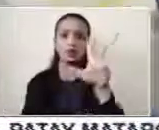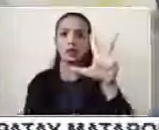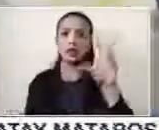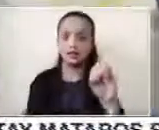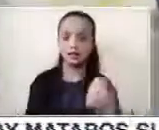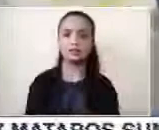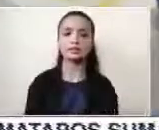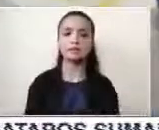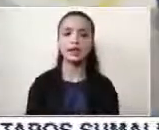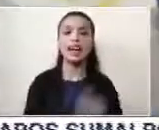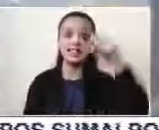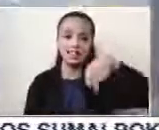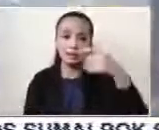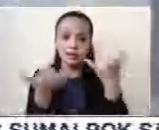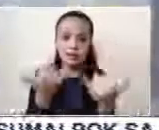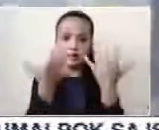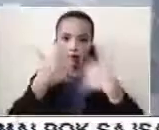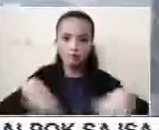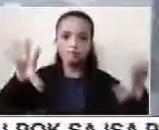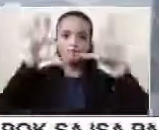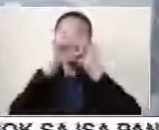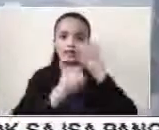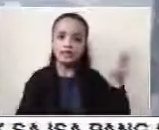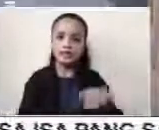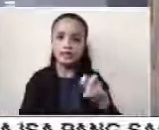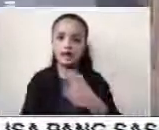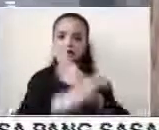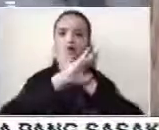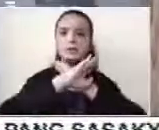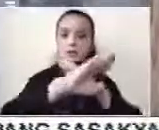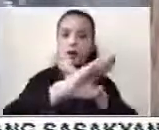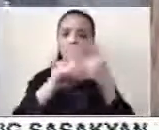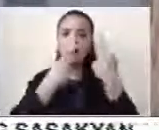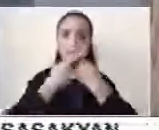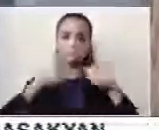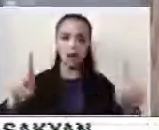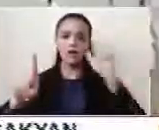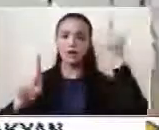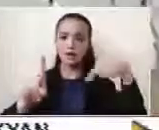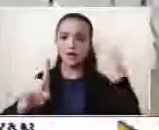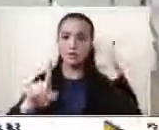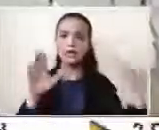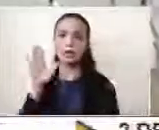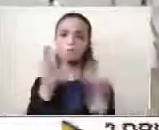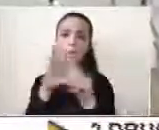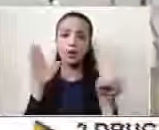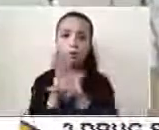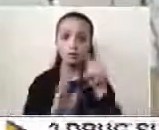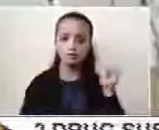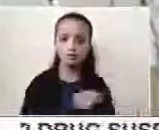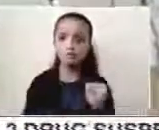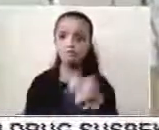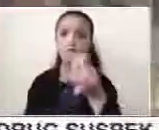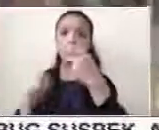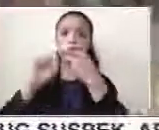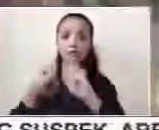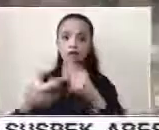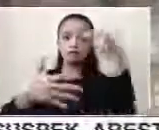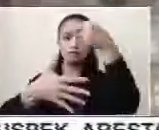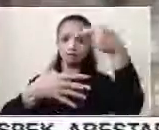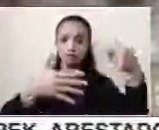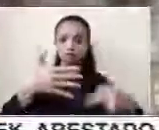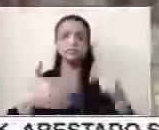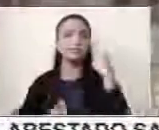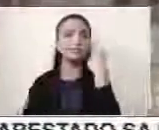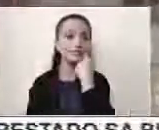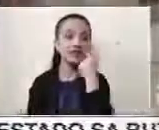direct investment sa Pilipinas. Git ng kalihim, dapat magtuloy-tuloy ang pagbaba ng kaso ng COVID-19